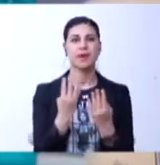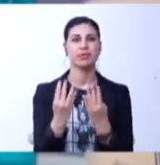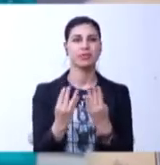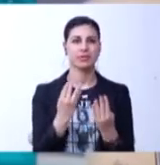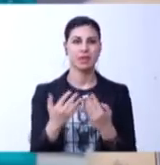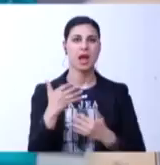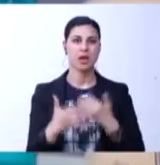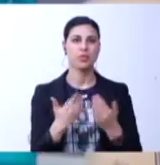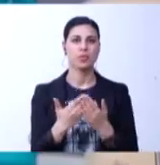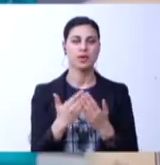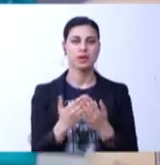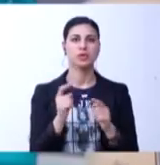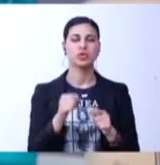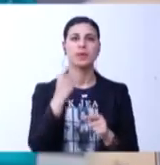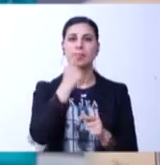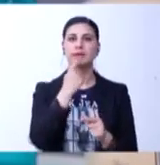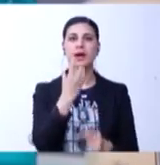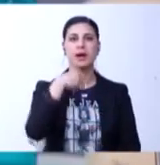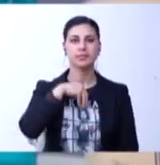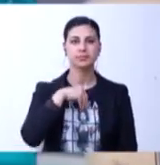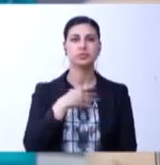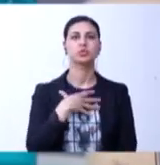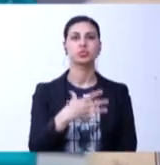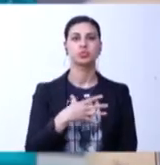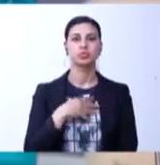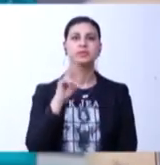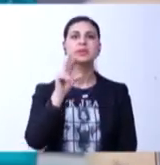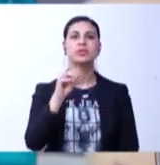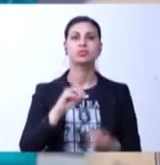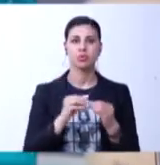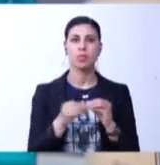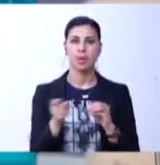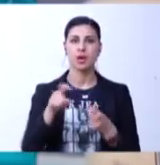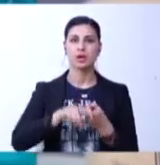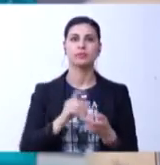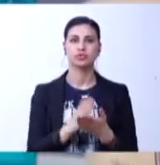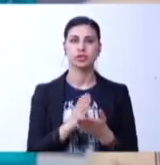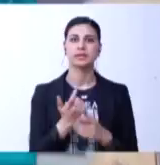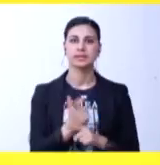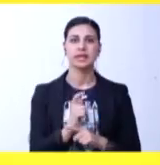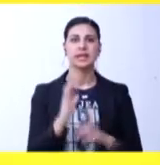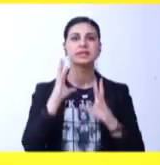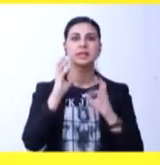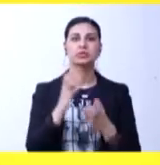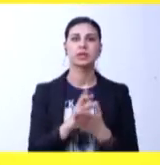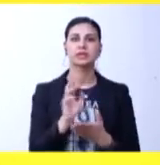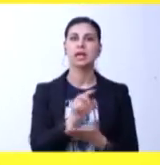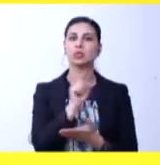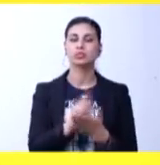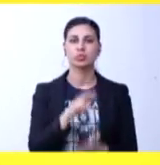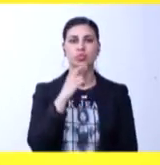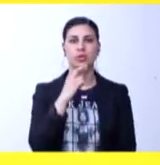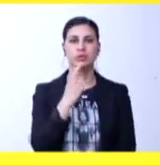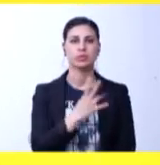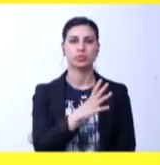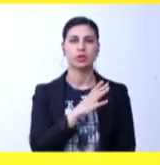შეუძლია გამოიწვიოს ღეჭვის, ყლაპვის, სუნთქვის და მეტყველების პრობლემა, რომლებიც ძალიან სერიოზულია და აუცილებლად ყურადღება